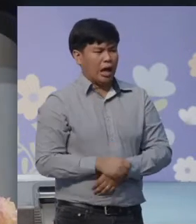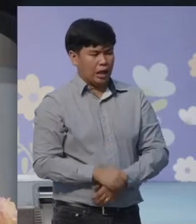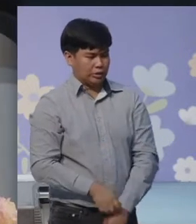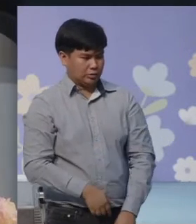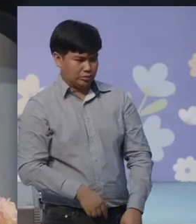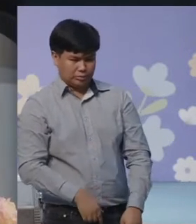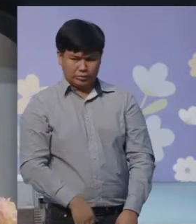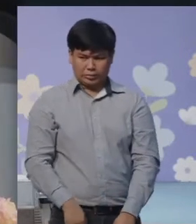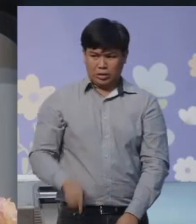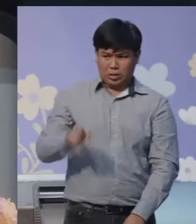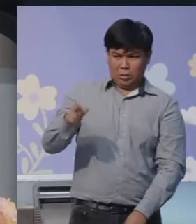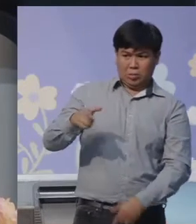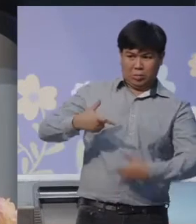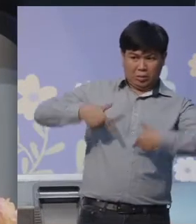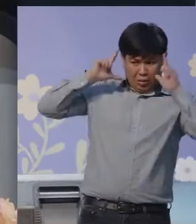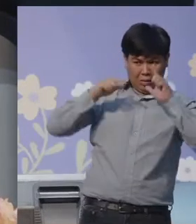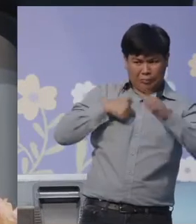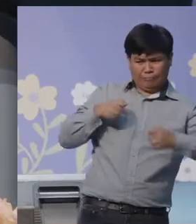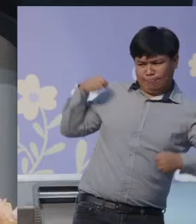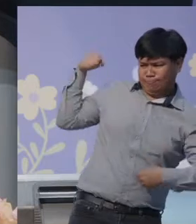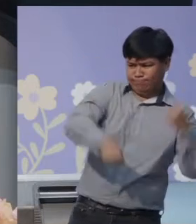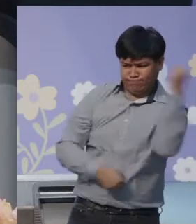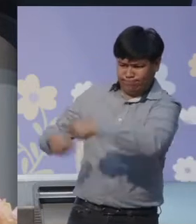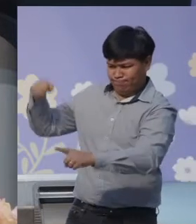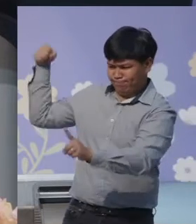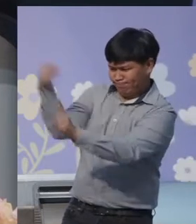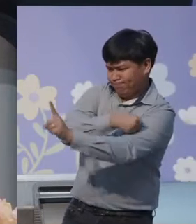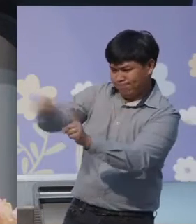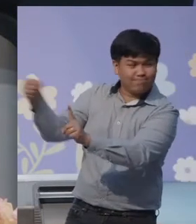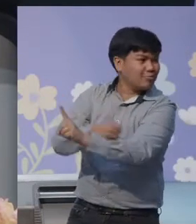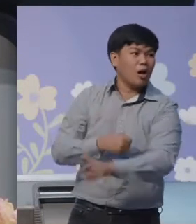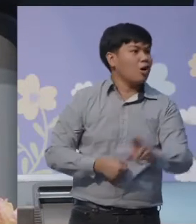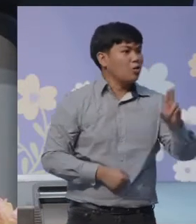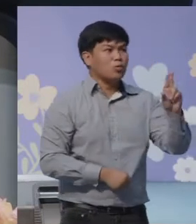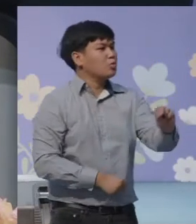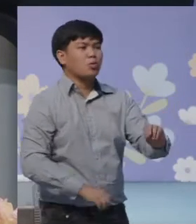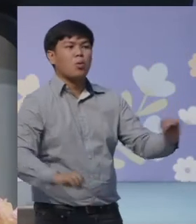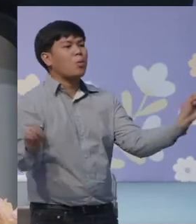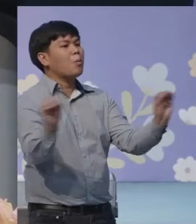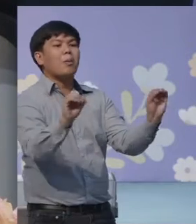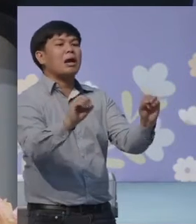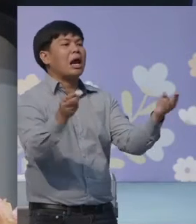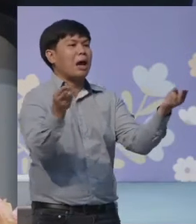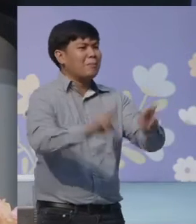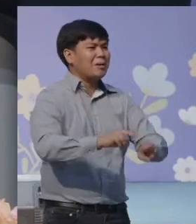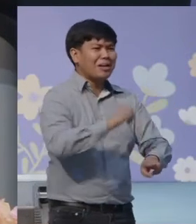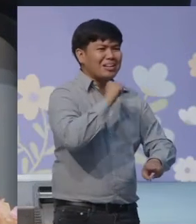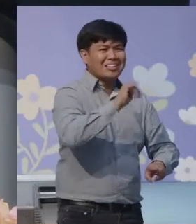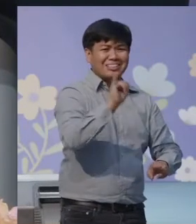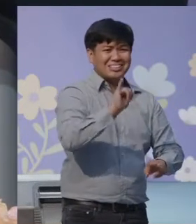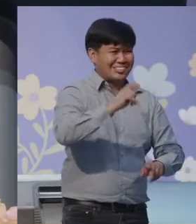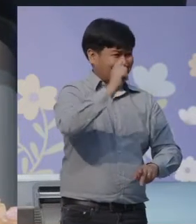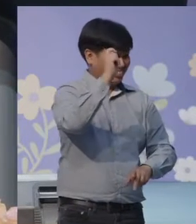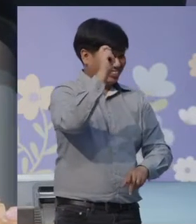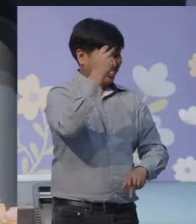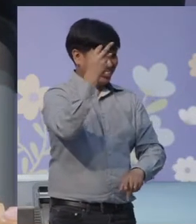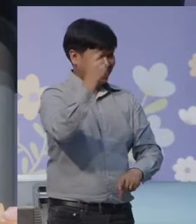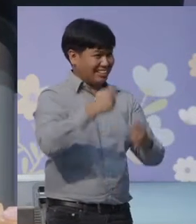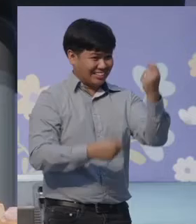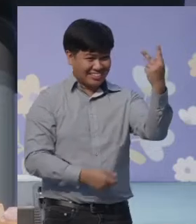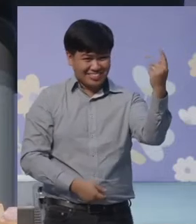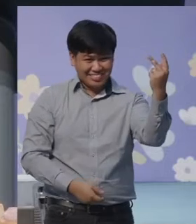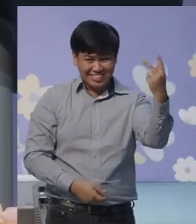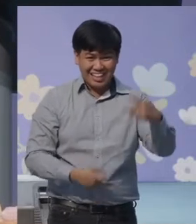pinapahiya mo ako, papapapak. Diba? Walang sampalan dito. Walang sigawan,